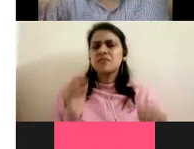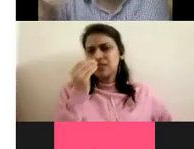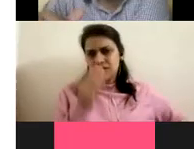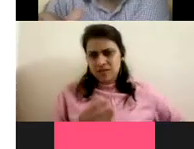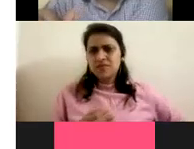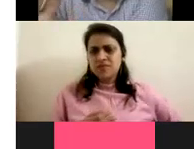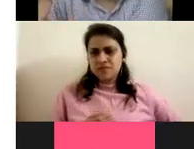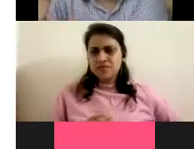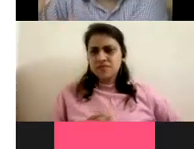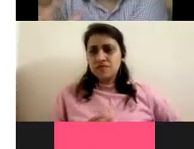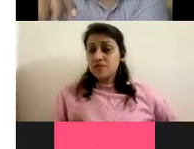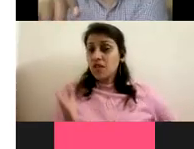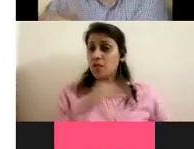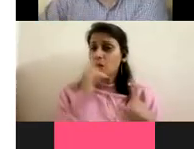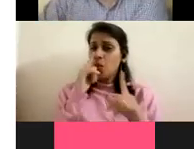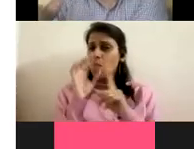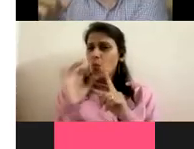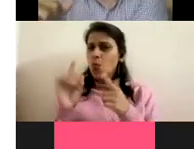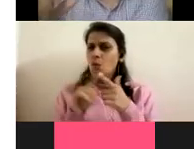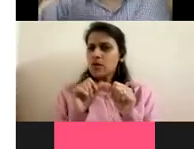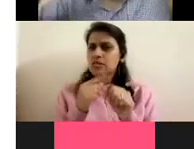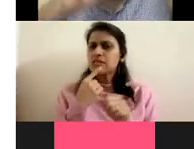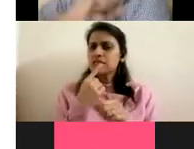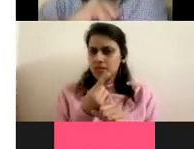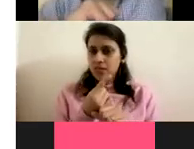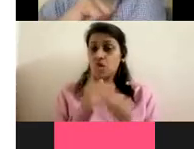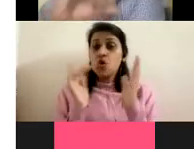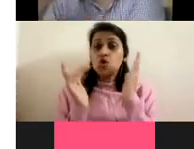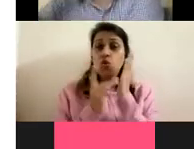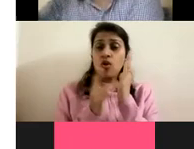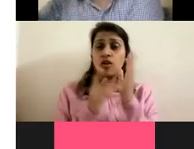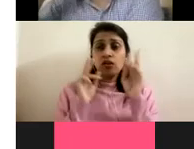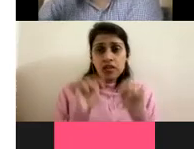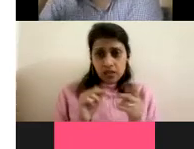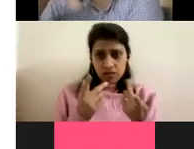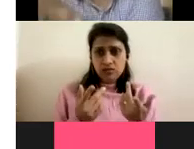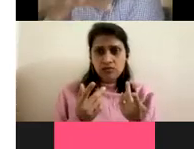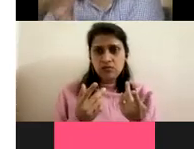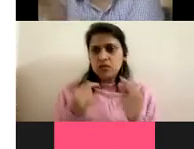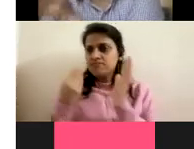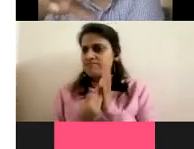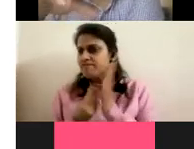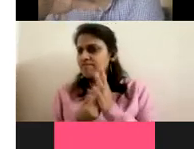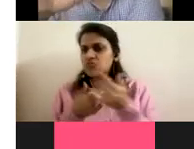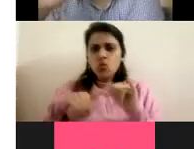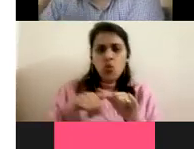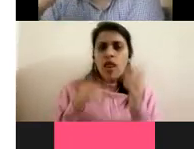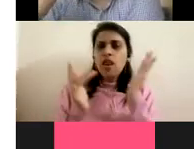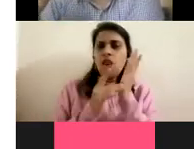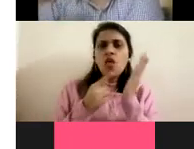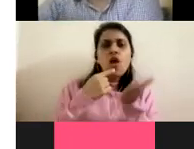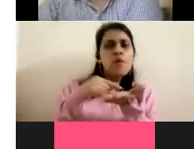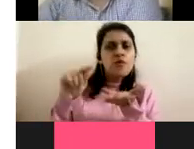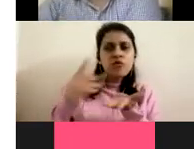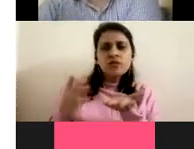इसमें जैसे पूजा ने कहा था, सॉरी पूजा में कहा था कि टेक्नोलॉजी लगेगा, हमारे पास अभी HR में अभी ये टेक्नोलॉजी अप्रूव नहीं है, तो अभी